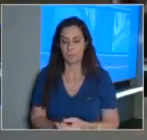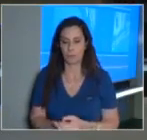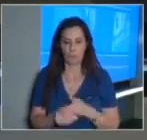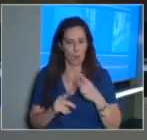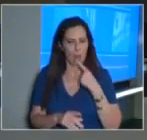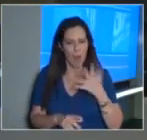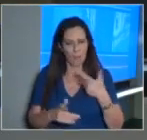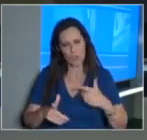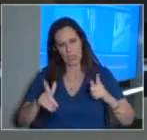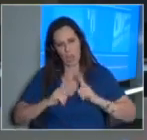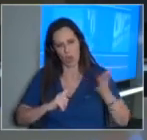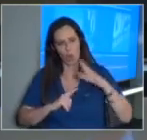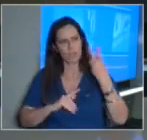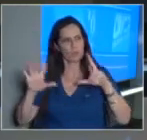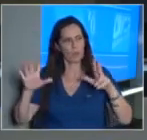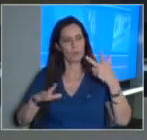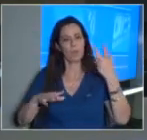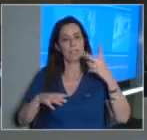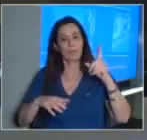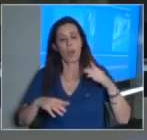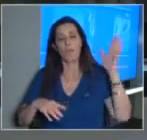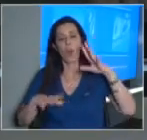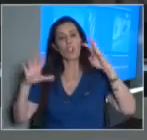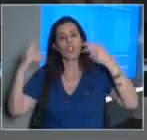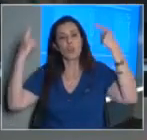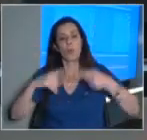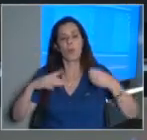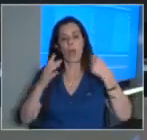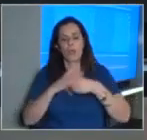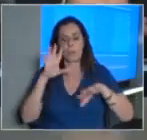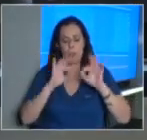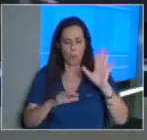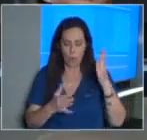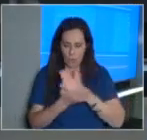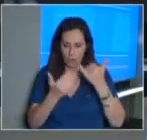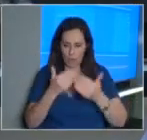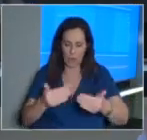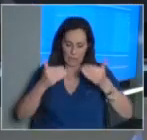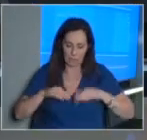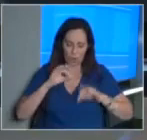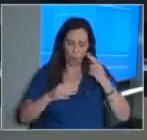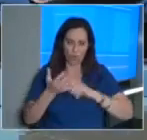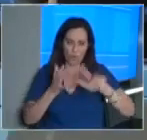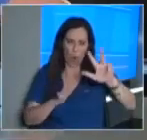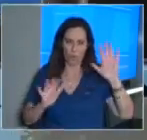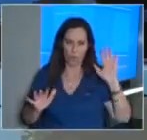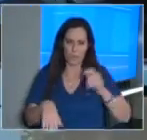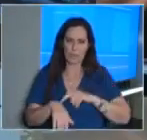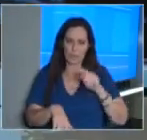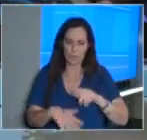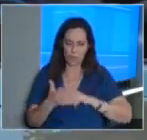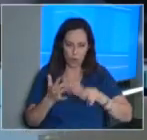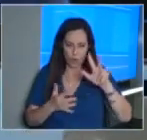יכולים להגיד, למה שנחכה לעוד 28 ועוד 21, ואז עוד 90 יום עד שיהיה בחירות? בוא נקבע עכשיו הקדמת בחירות לעוד 90 יום. בזמן